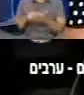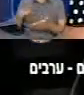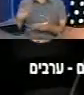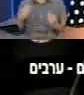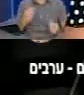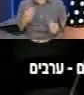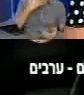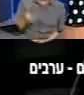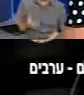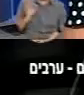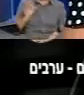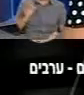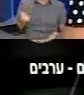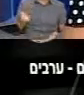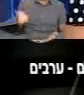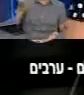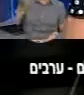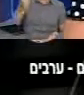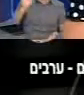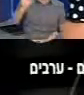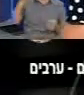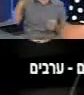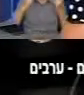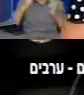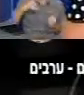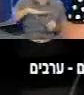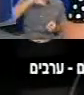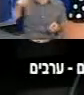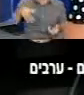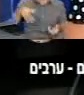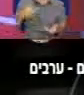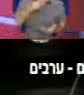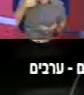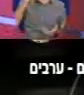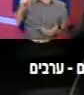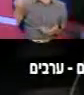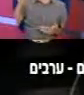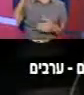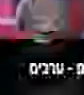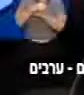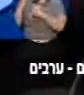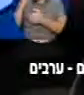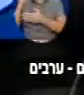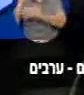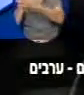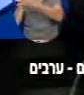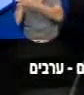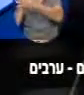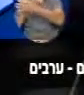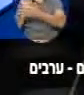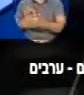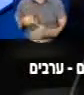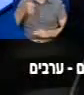נכון, להגביר את האינפורמציה לגבי האיכות של המוסדות, כמו בכל מקום. לדרג, באיזה אוניברסיטה, על מה אתה, הנה, כן. בדיוק, בדיוק. זה הכי טוב, זה